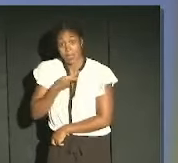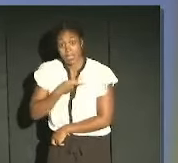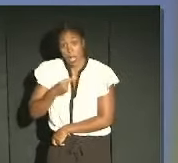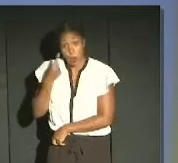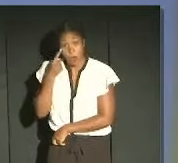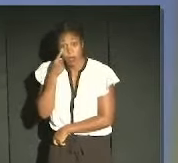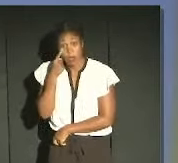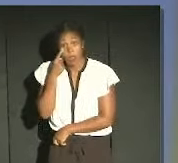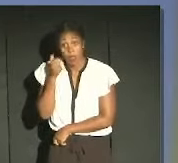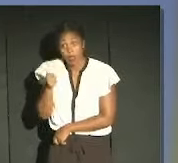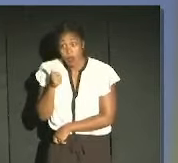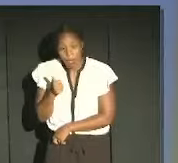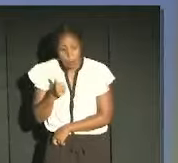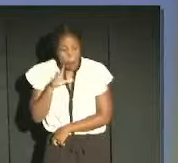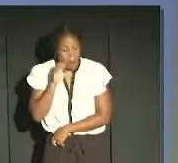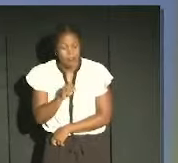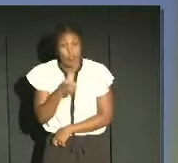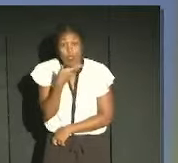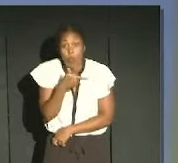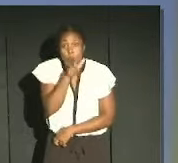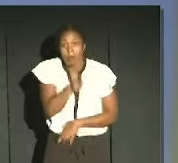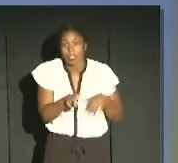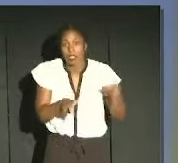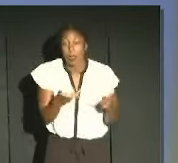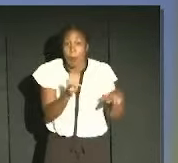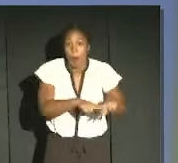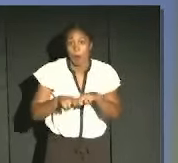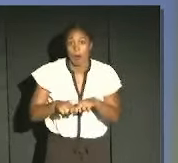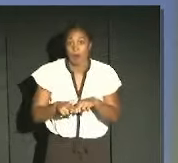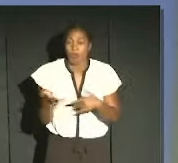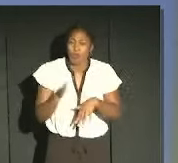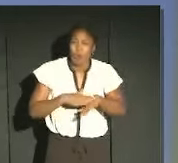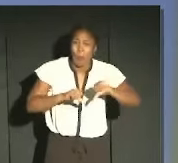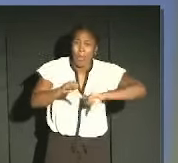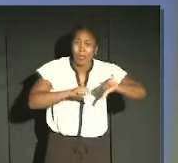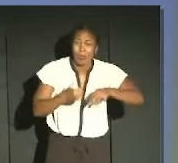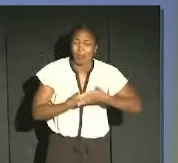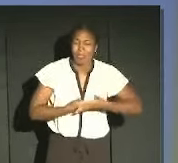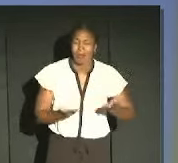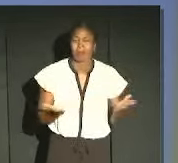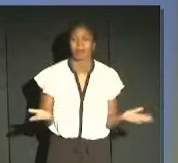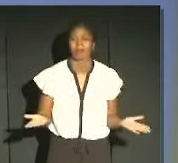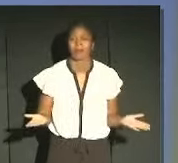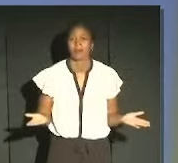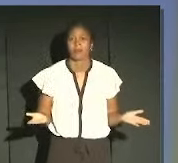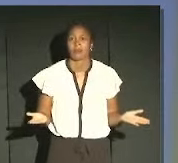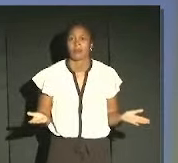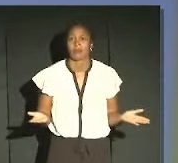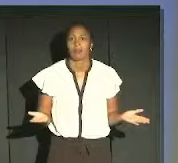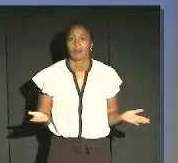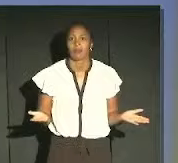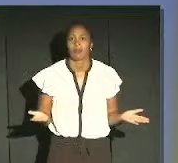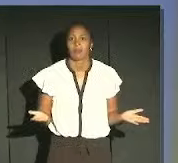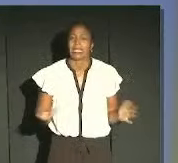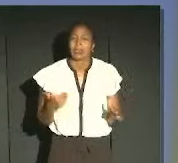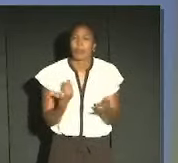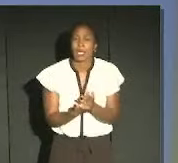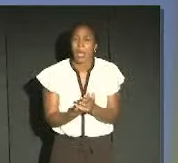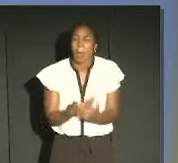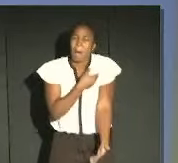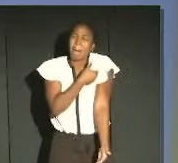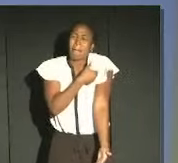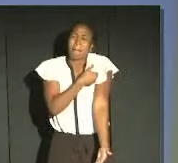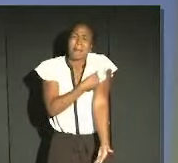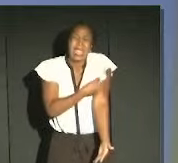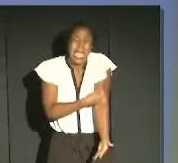du fait d'une opération extrêmement simple qui n'a pas été fait et bien lorsqu'il vous parle de milliards d'austérité qui